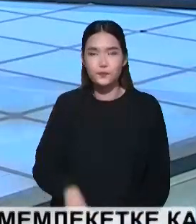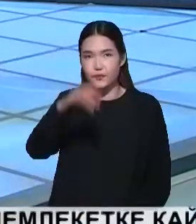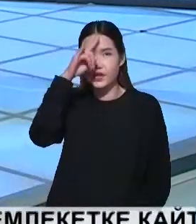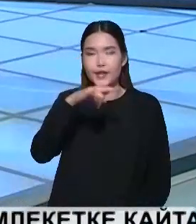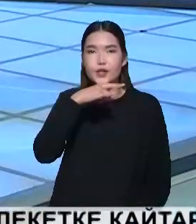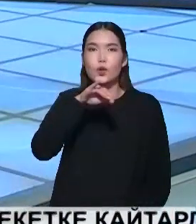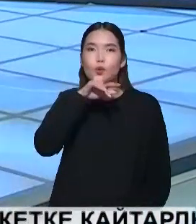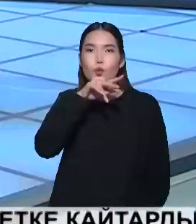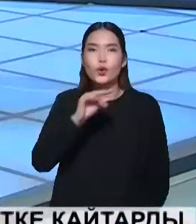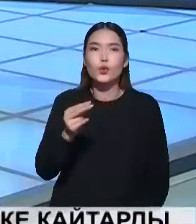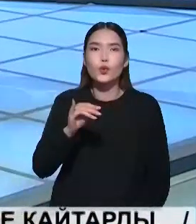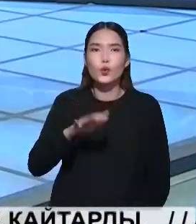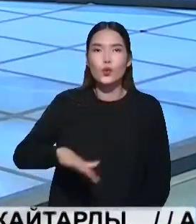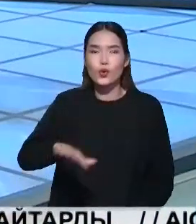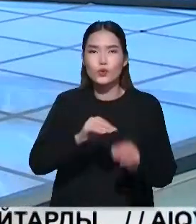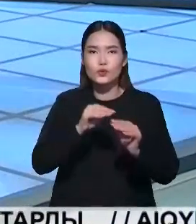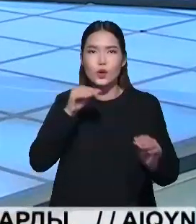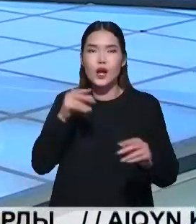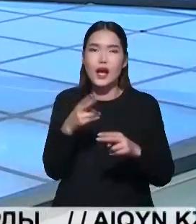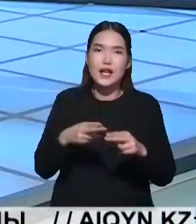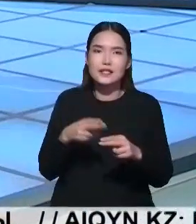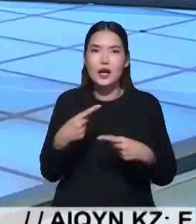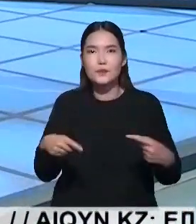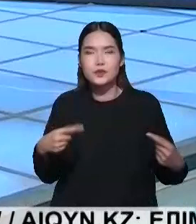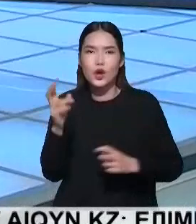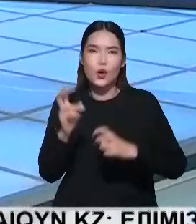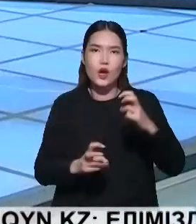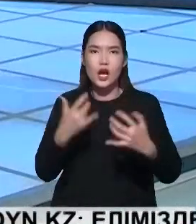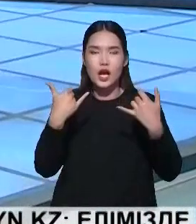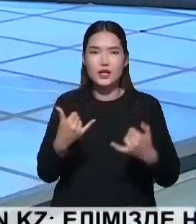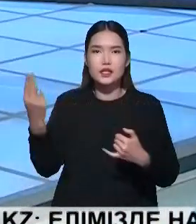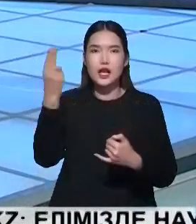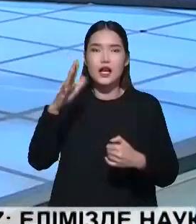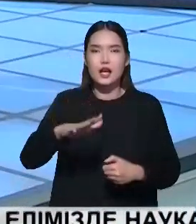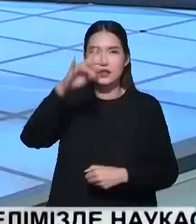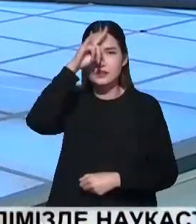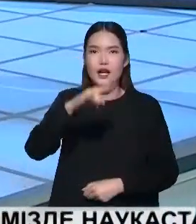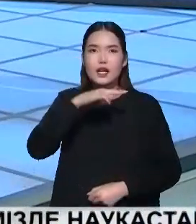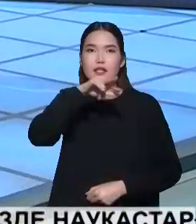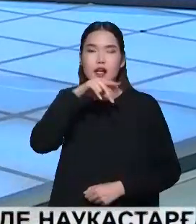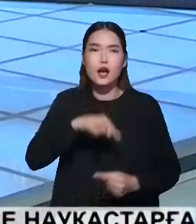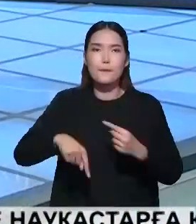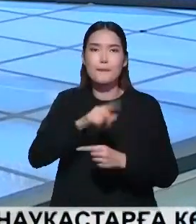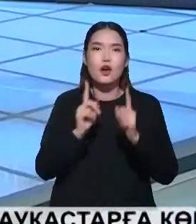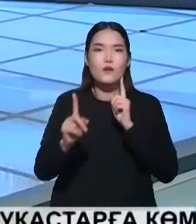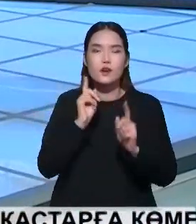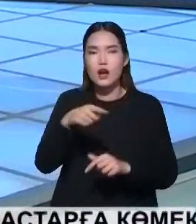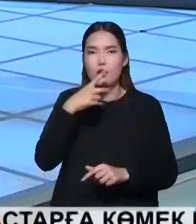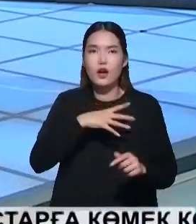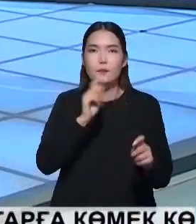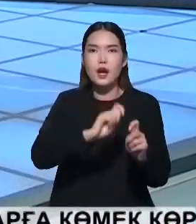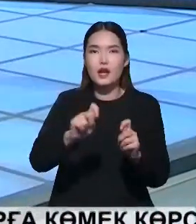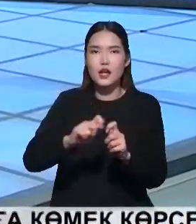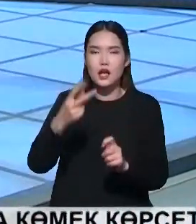Қазақстанда оңтүстік кореялық көліктердің бөлшектері өндіріледі. Бұл туралы бүгін елордада өткен Қазақстан-Корей бизнес форумында айтылды. Инвестиция